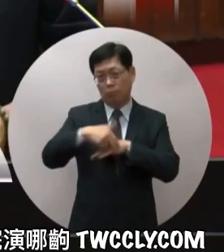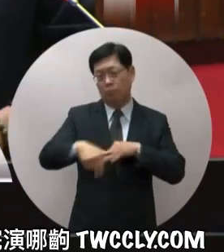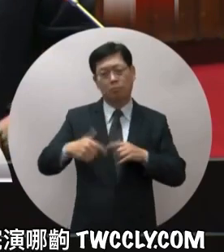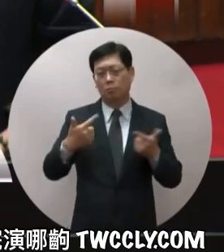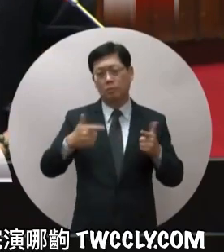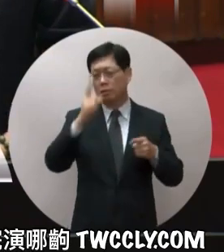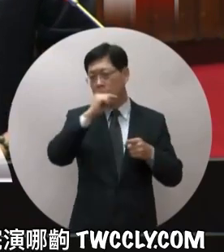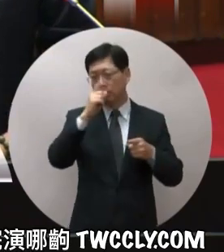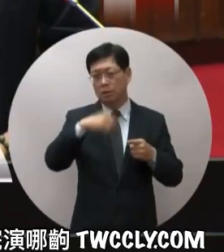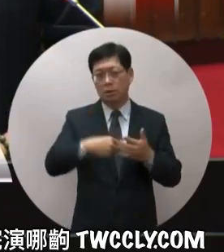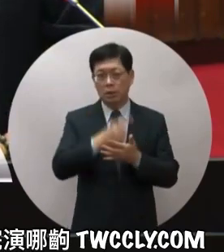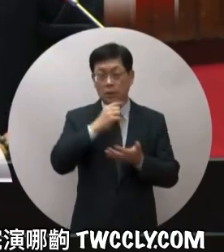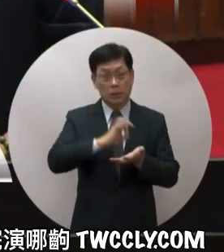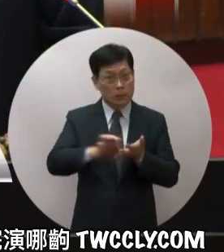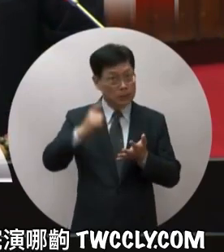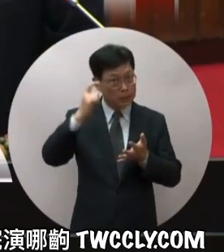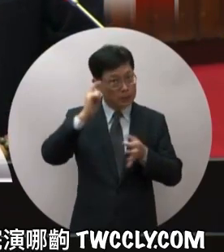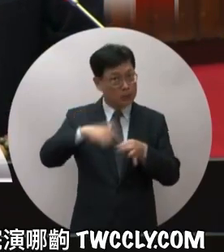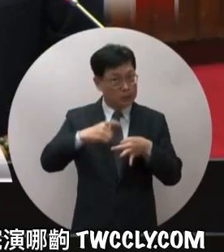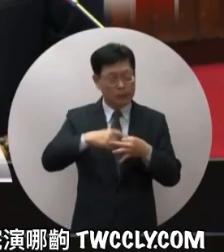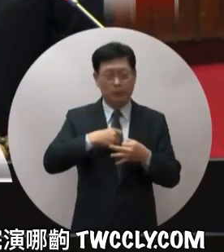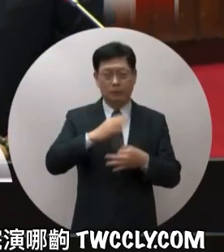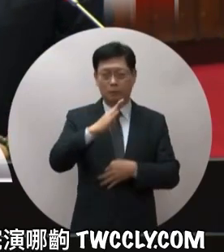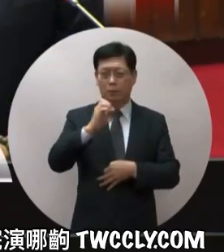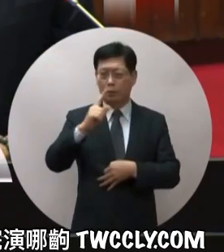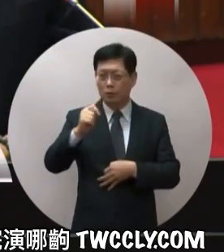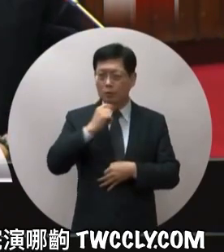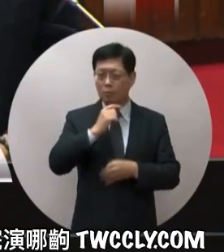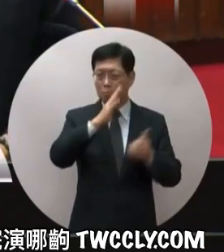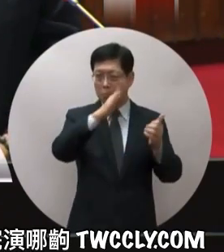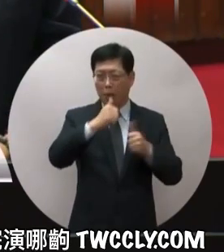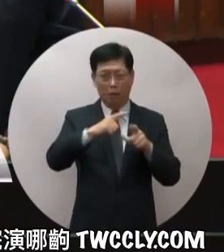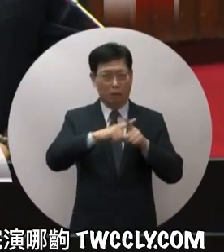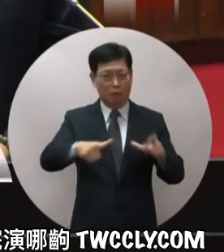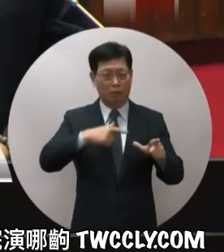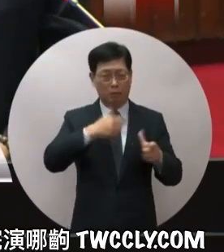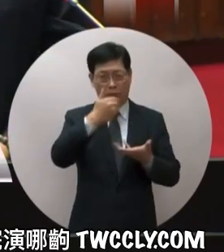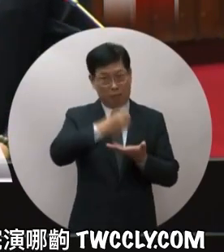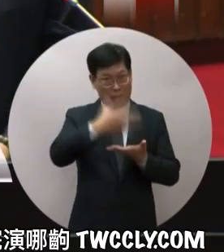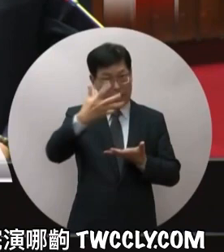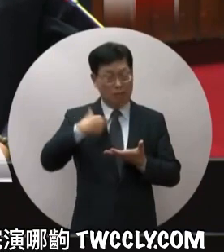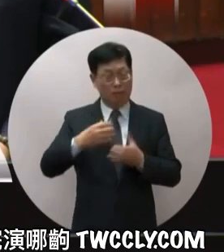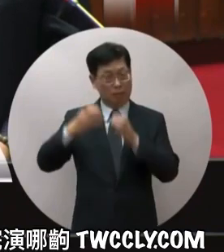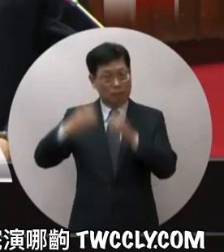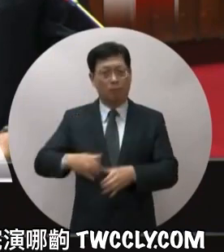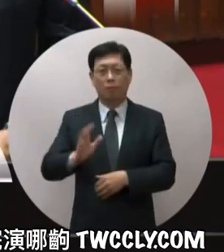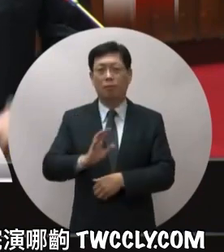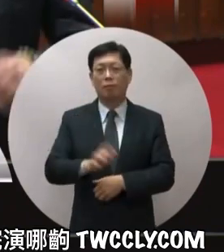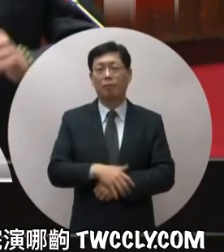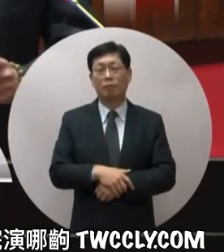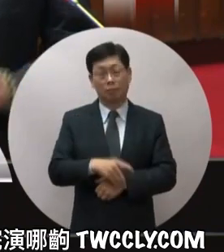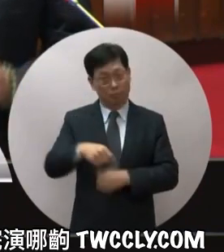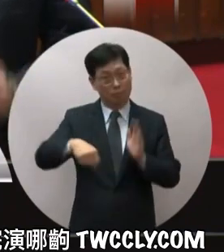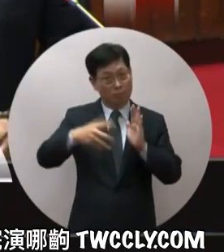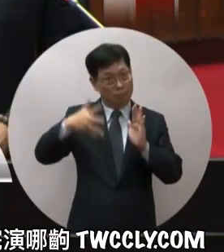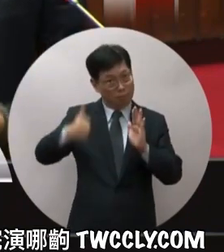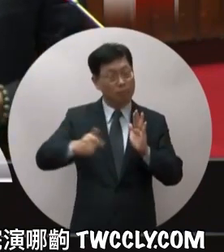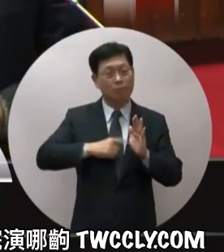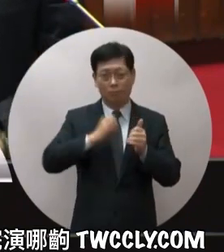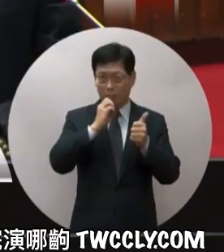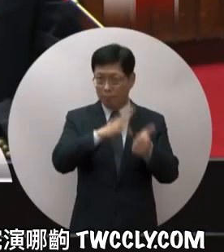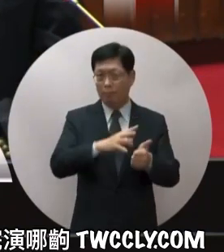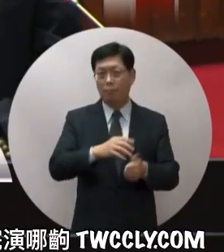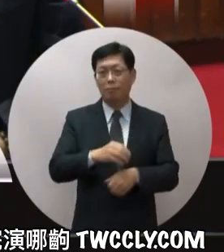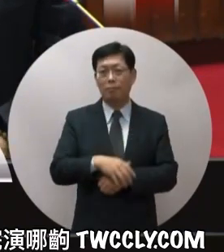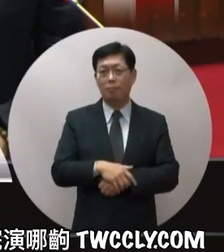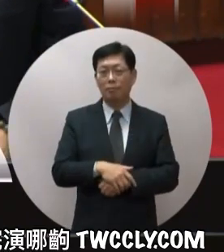不是只有用想用POT的方式引進所謂的大飯店來在我們流球因為這個專門拿出來報